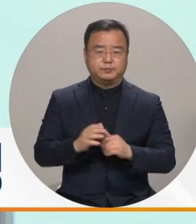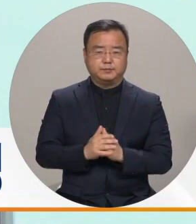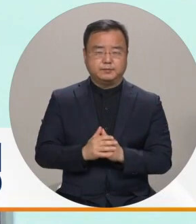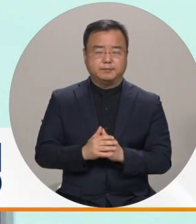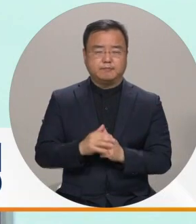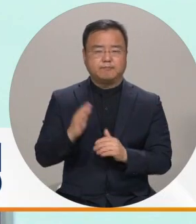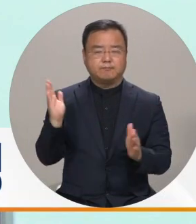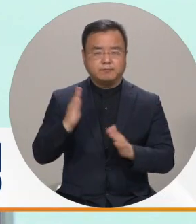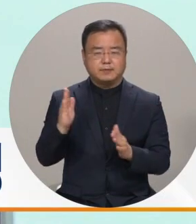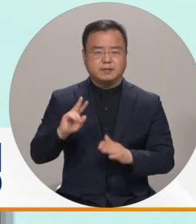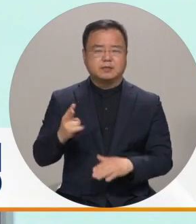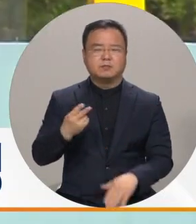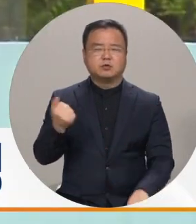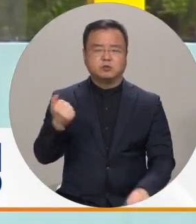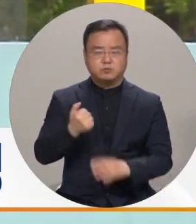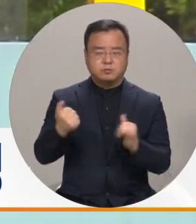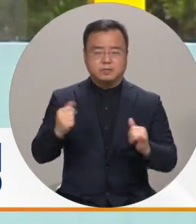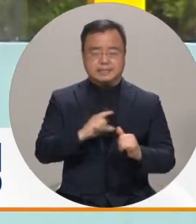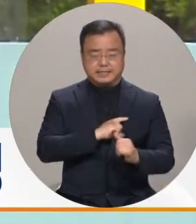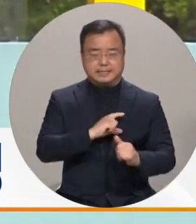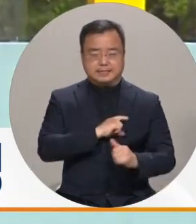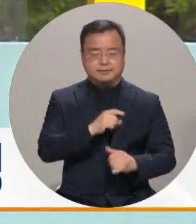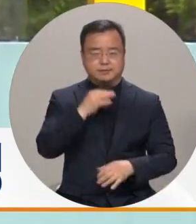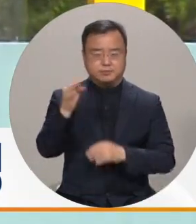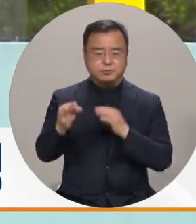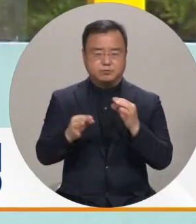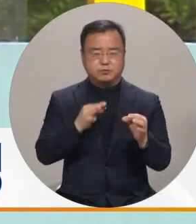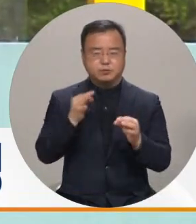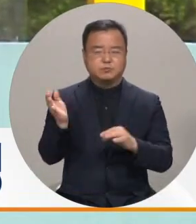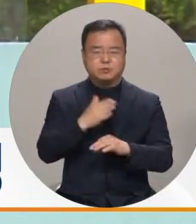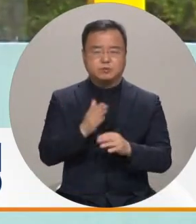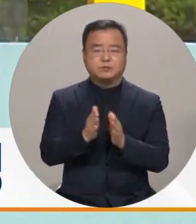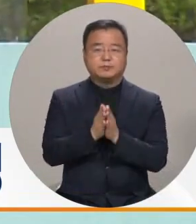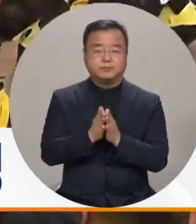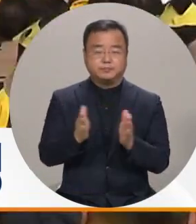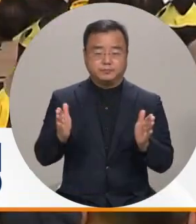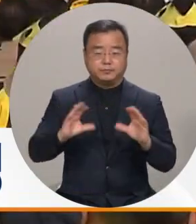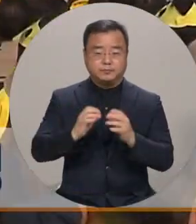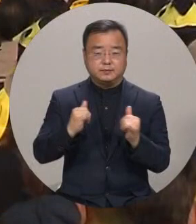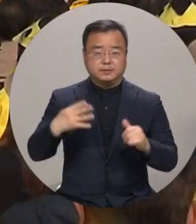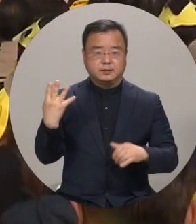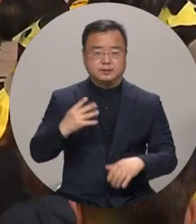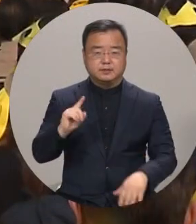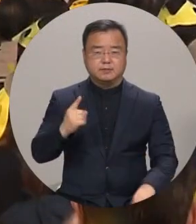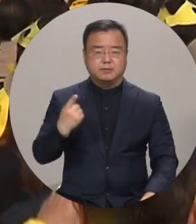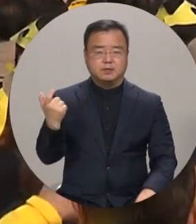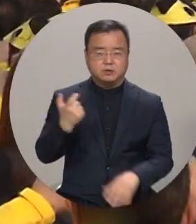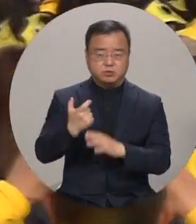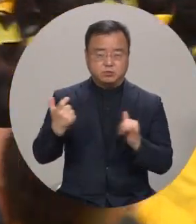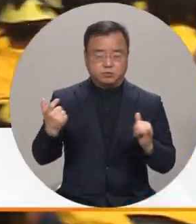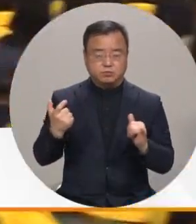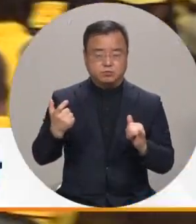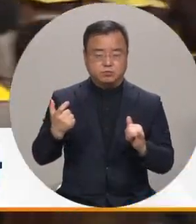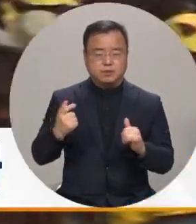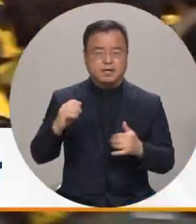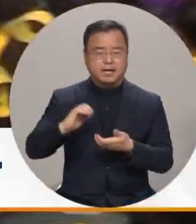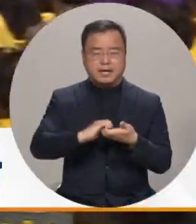학생 210명의 이름을 한 명 한 명 부르며 시작됐습니다. 시민 4,160명이 기억합창단을